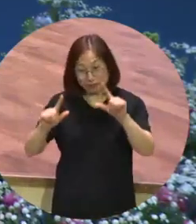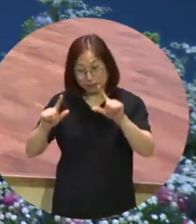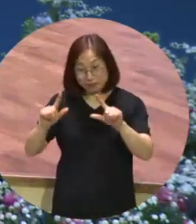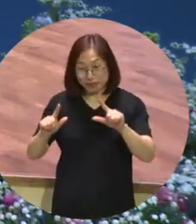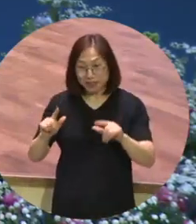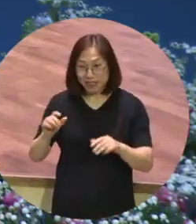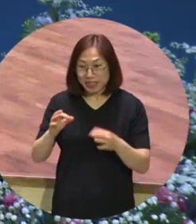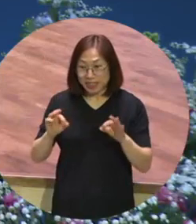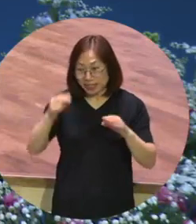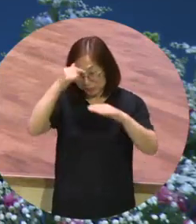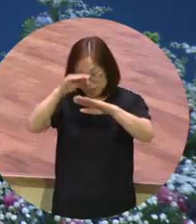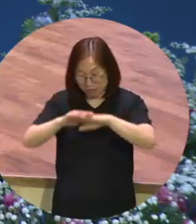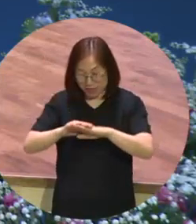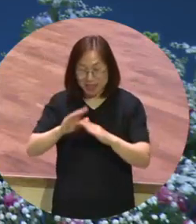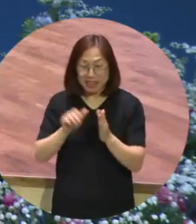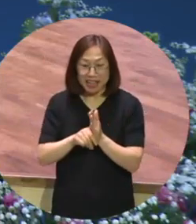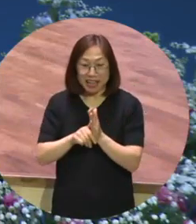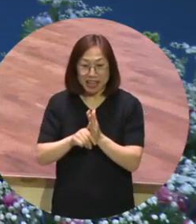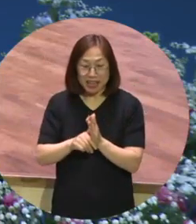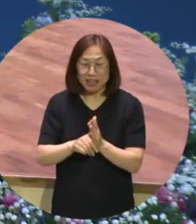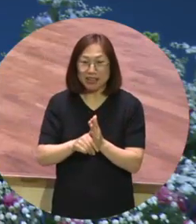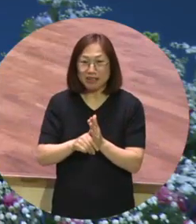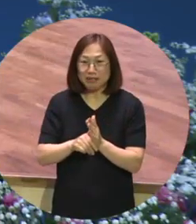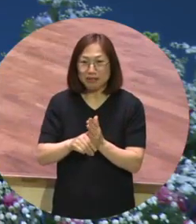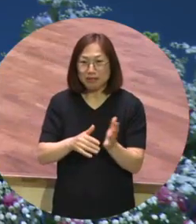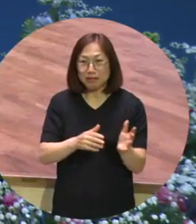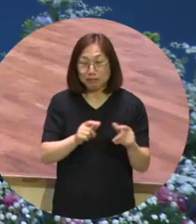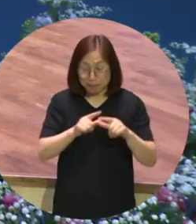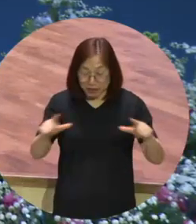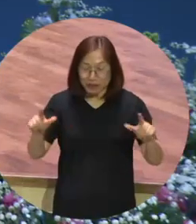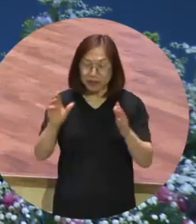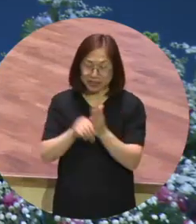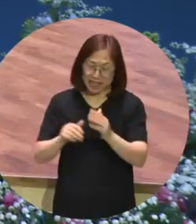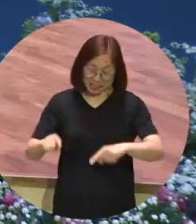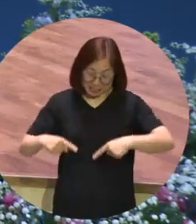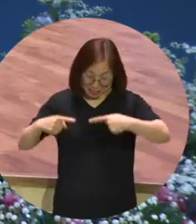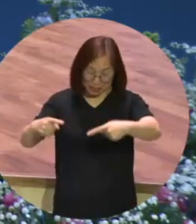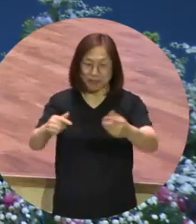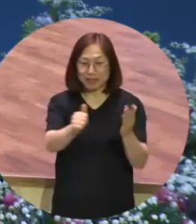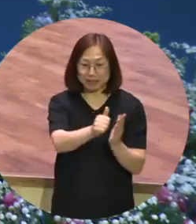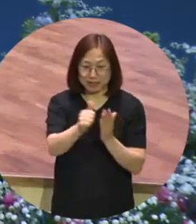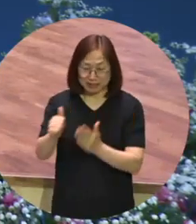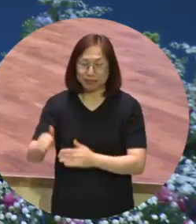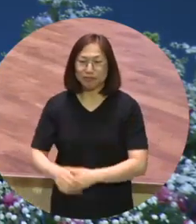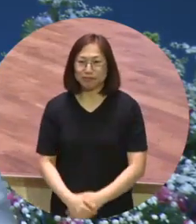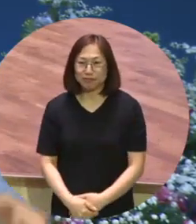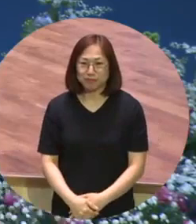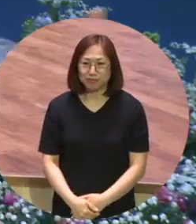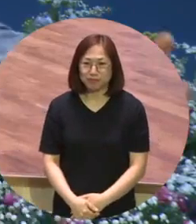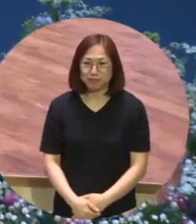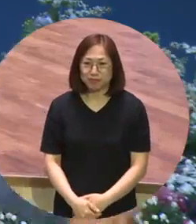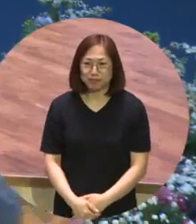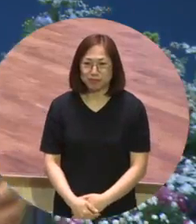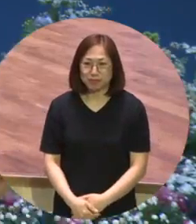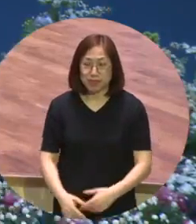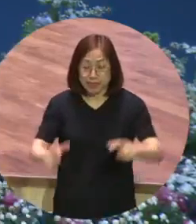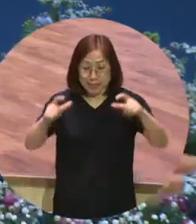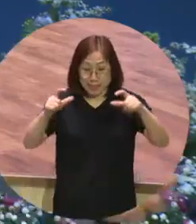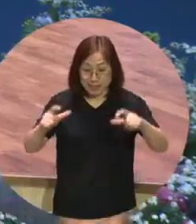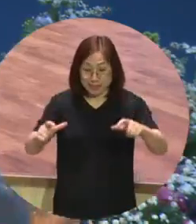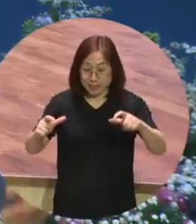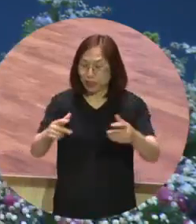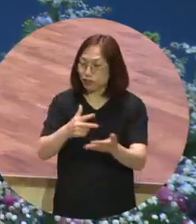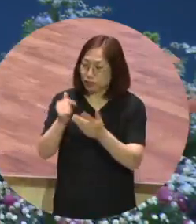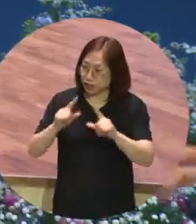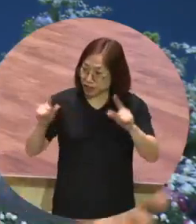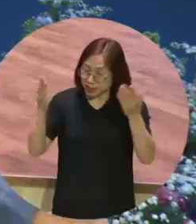심장이든 많이 참석해서 평소 때도 참석하세요. 오늘만 하지 마시고 어떤 그래서 불을 붙여야 돼. 지역 각